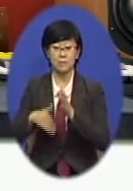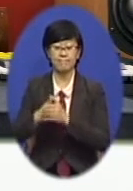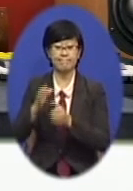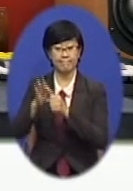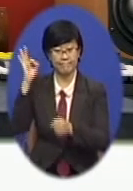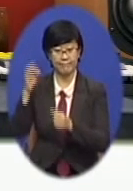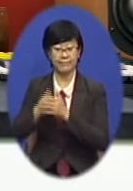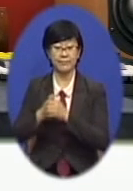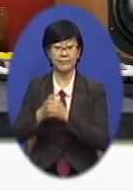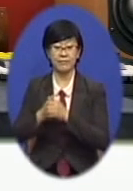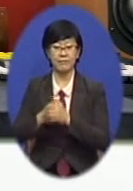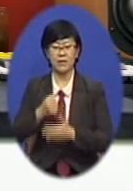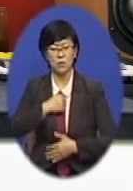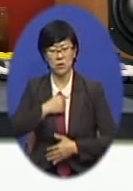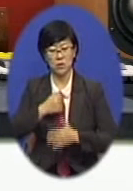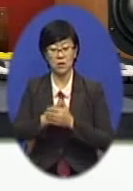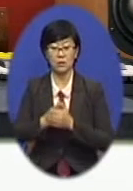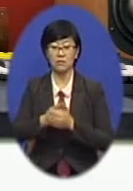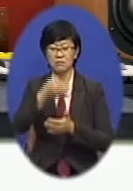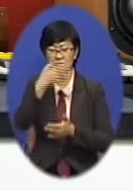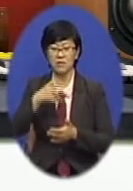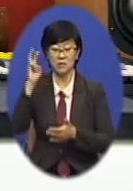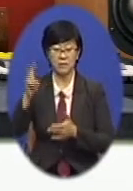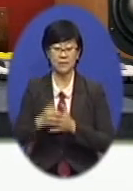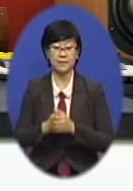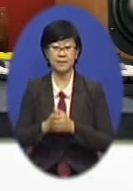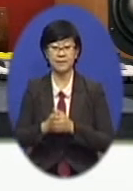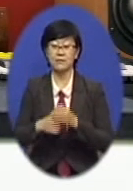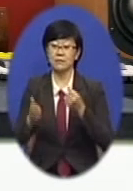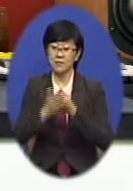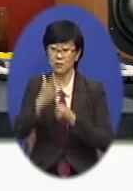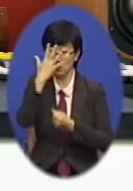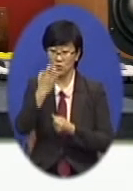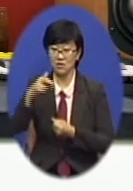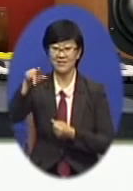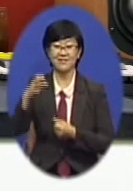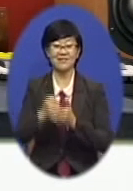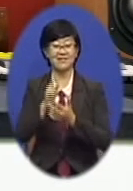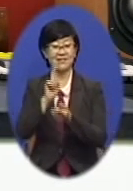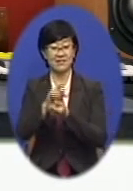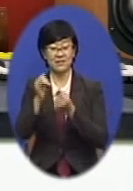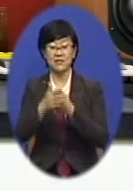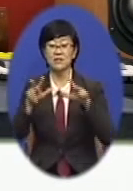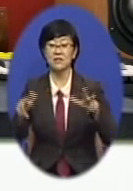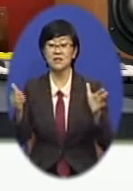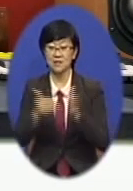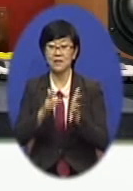네. 굉장히 속도 상하시고 놀래시고 네, 어려우셨어요. 네, 그로 인해서 우울증도 오고 이래서 지금까지 약